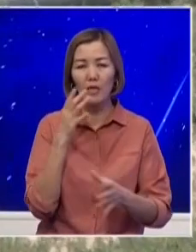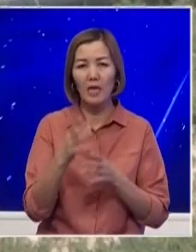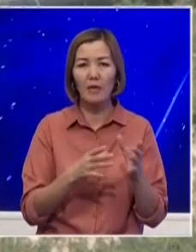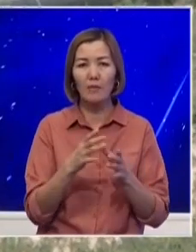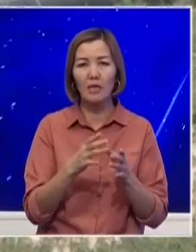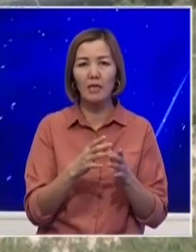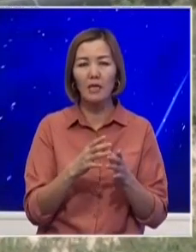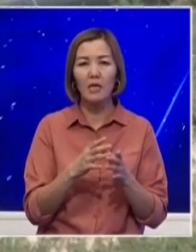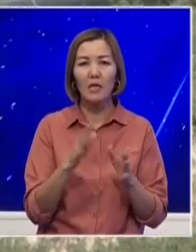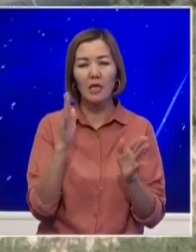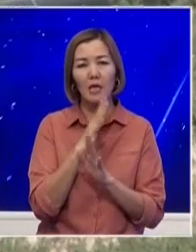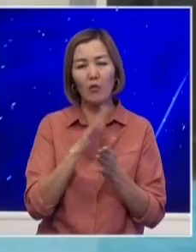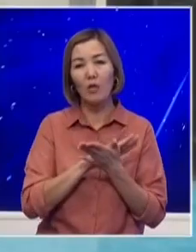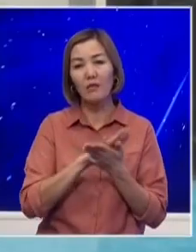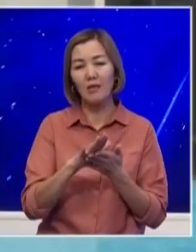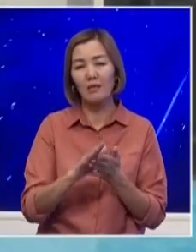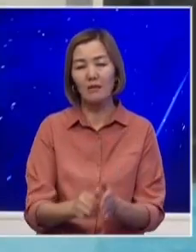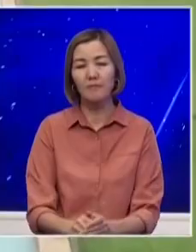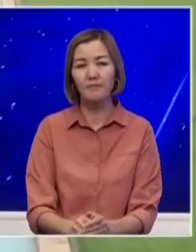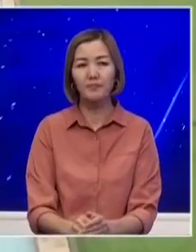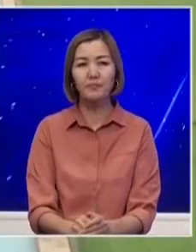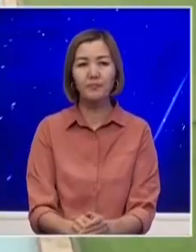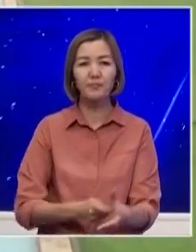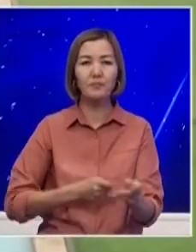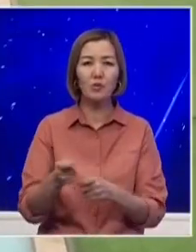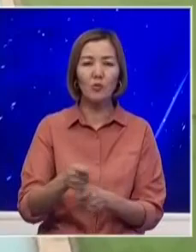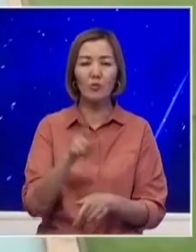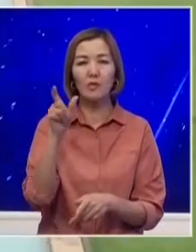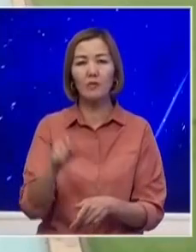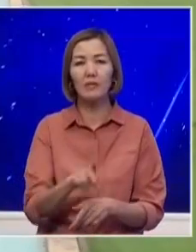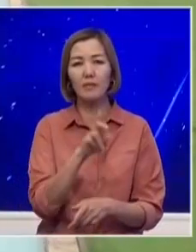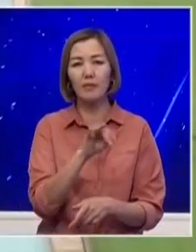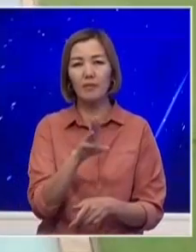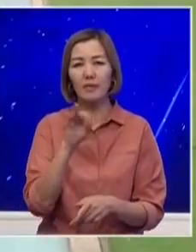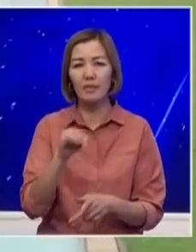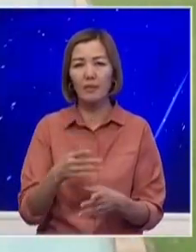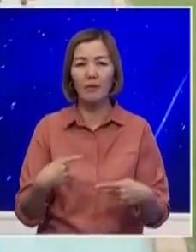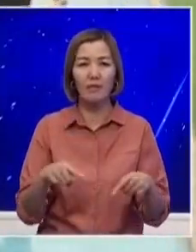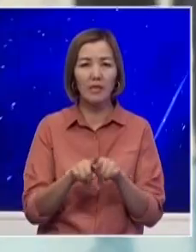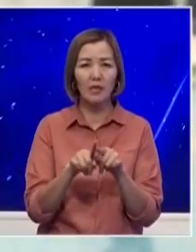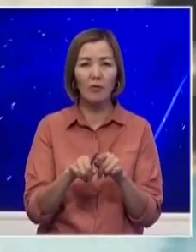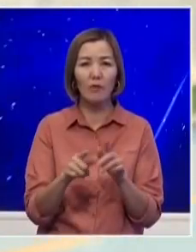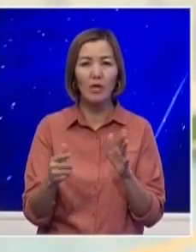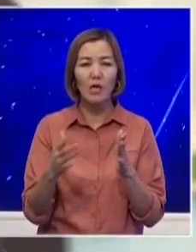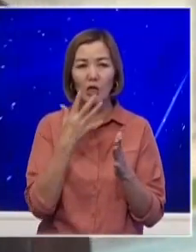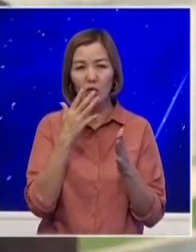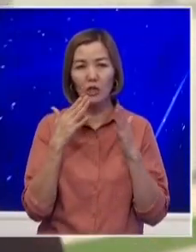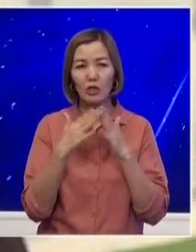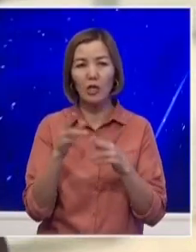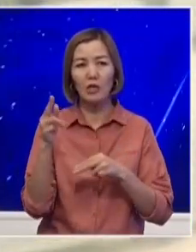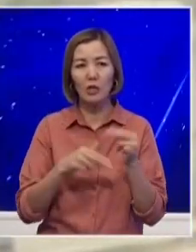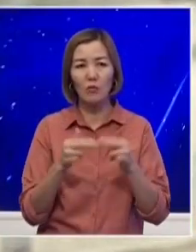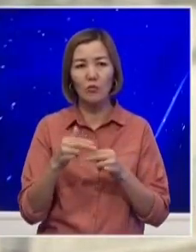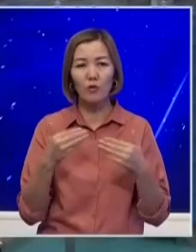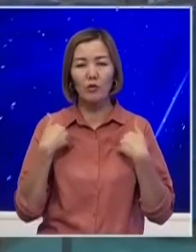стандарт бойынша экологиялық таза өнім. Облыс басшысы Бейбіт Исабаев дәл осындай технологиямен Жетісу өңірінде де жылыжай кешенін салу туралы